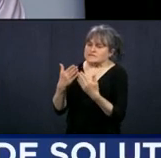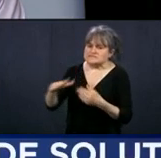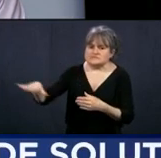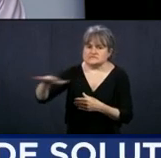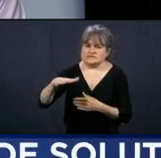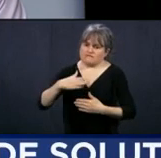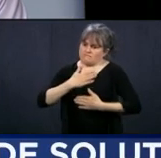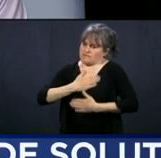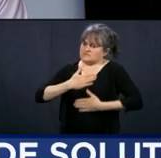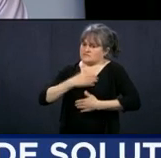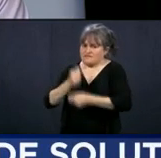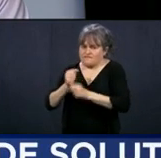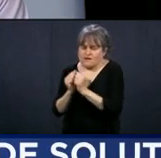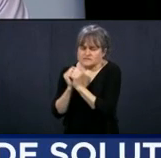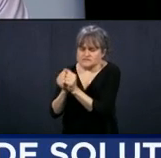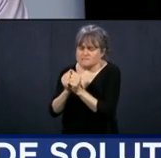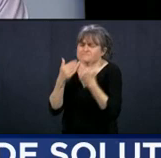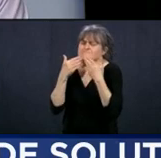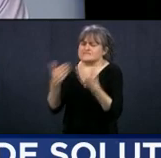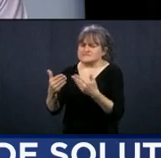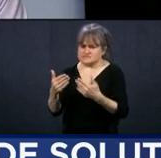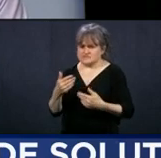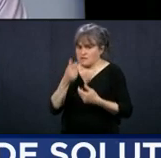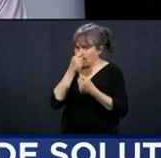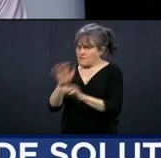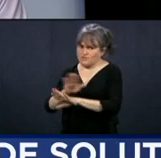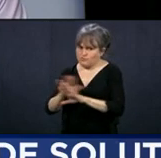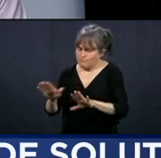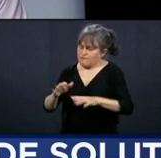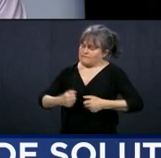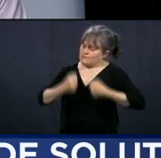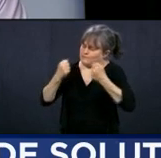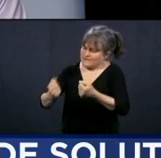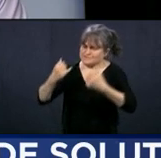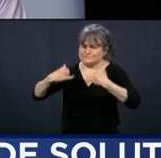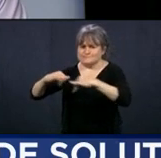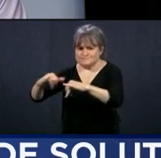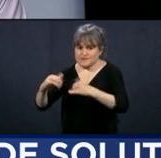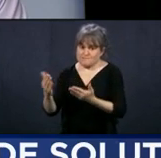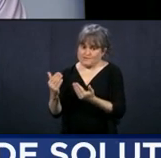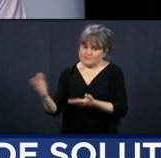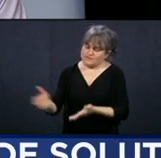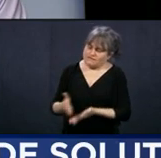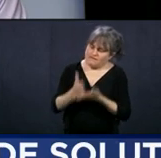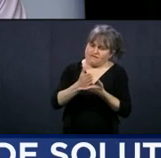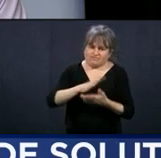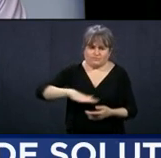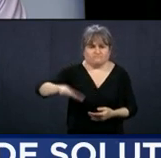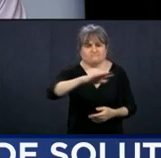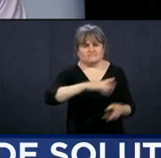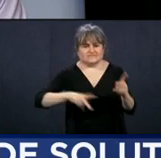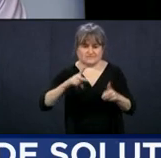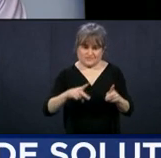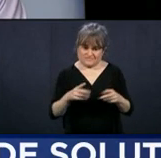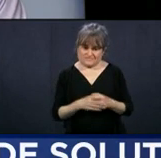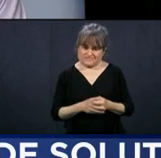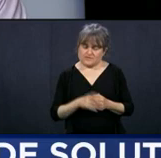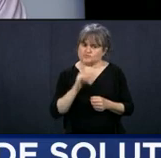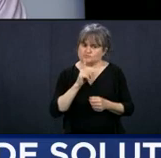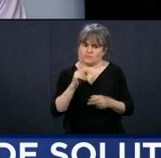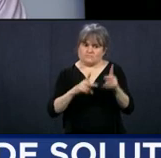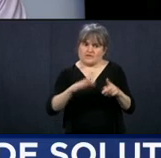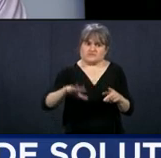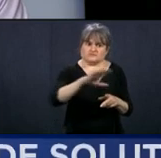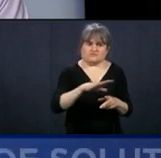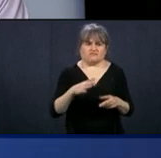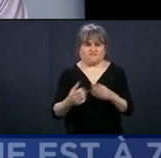élus municipaux. On lâche pas. Bon courage. On a besoin de vous aussi pour aider nos citoyens qui, bien sûr, ont plusieurs questions